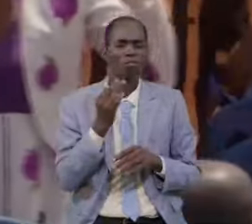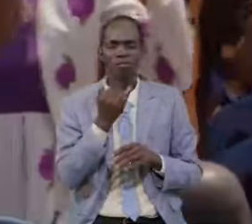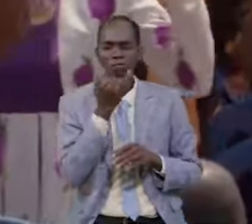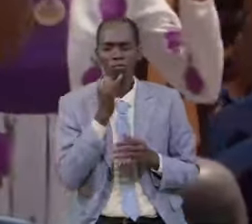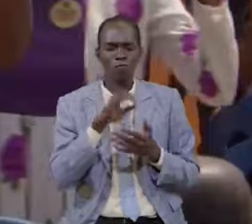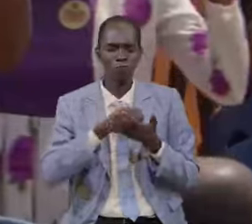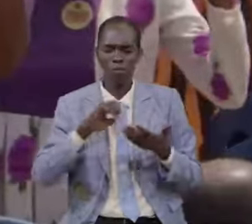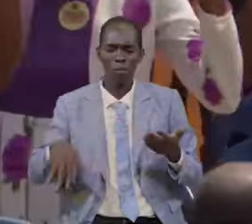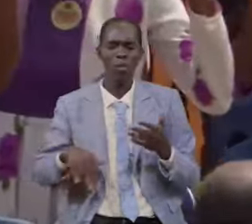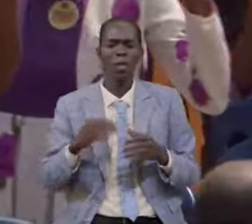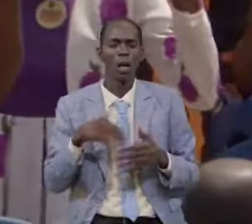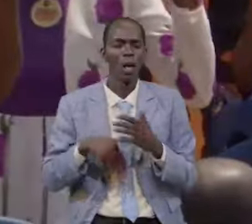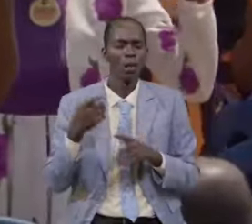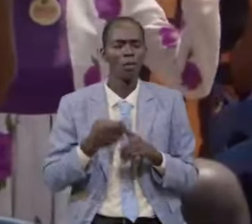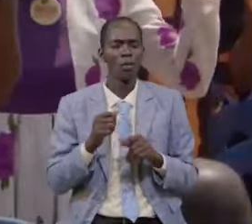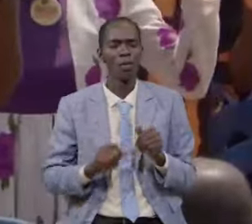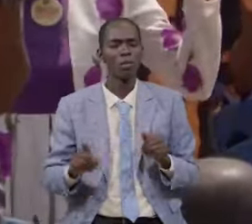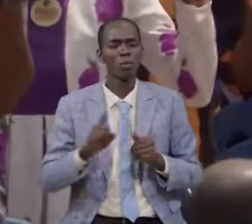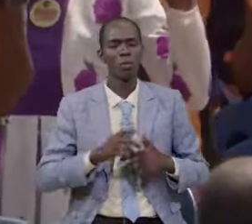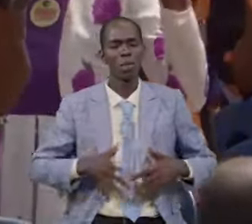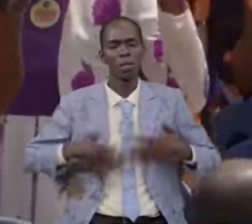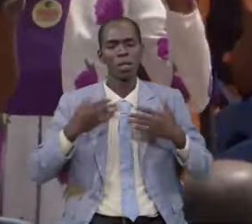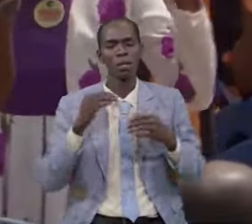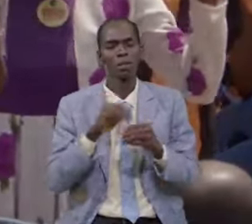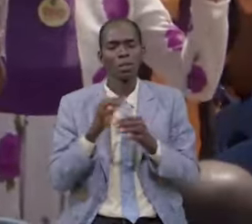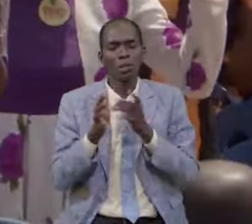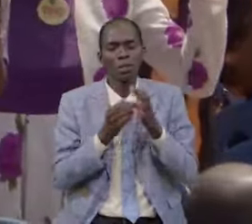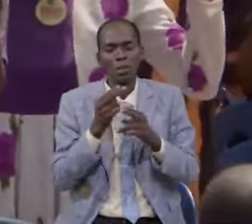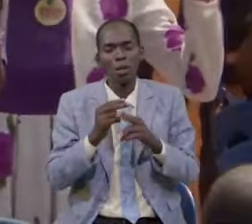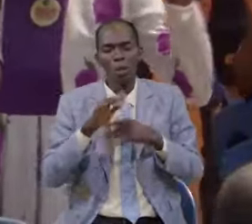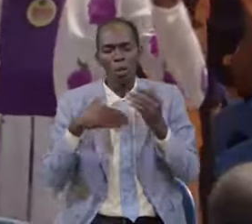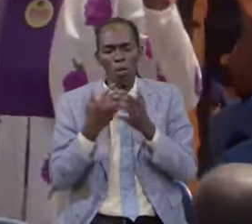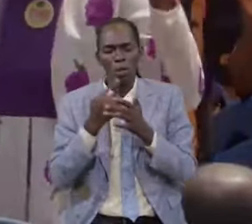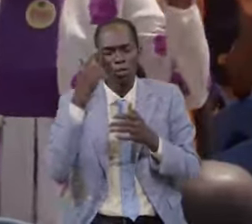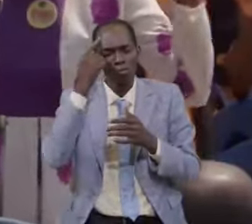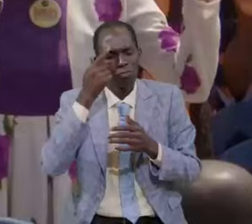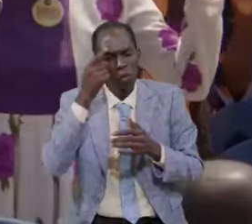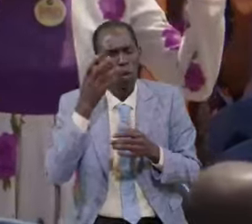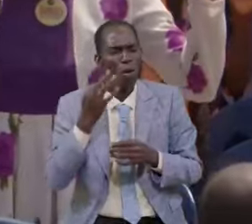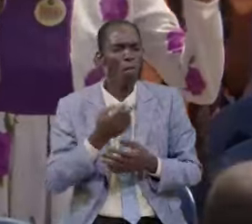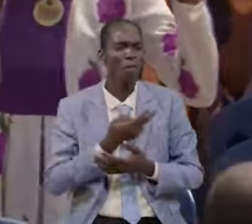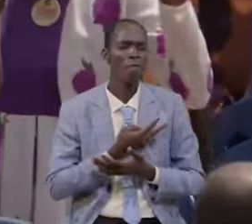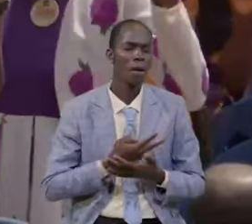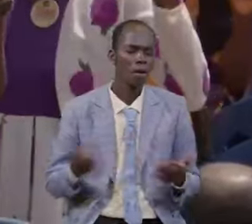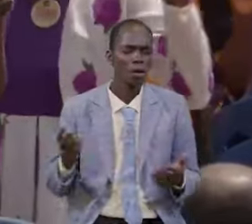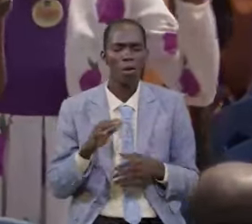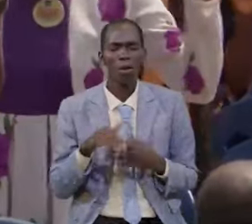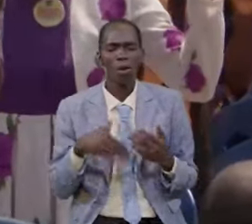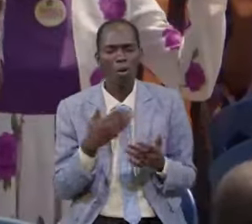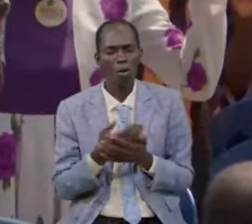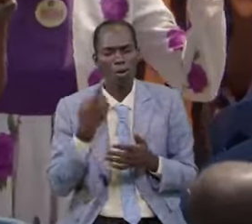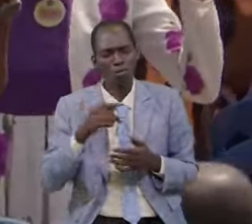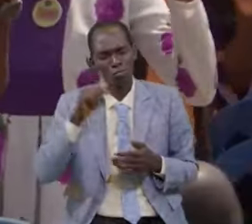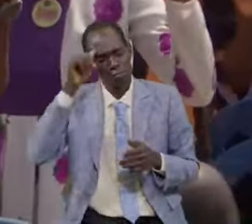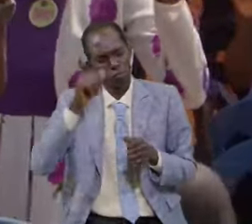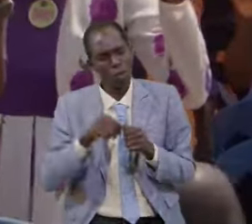de Jésus. Toutes les pensées de l'échec, toutes les histoires du passé, tout